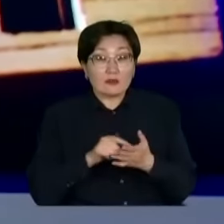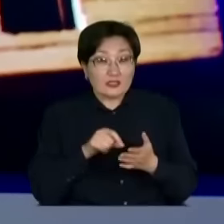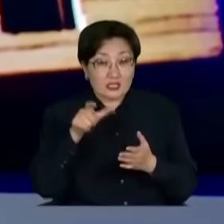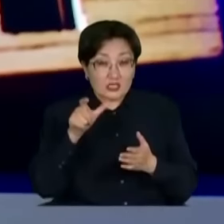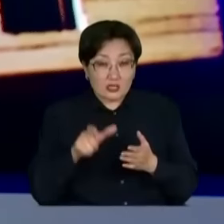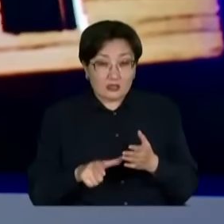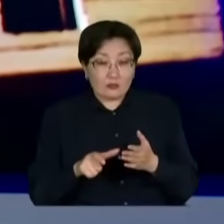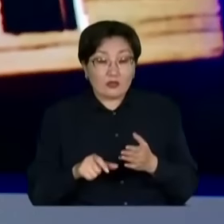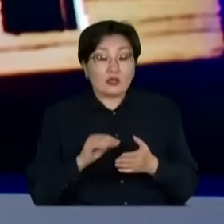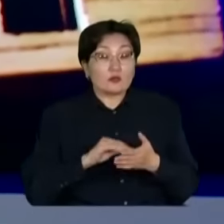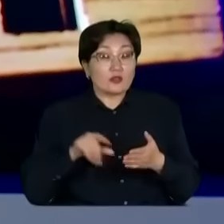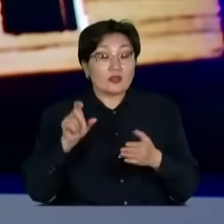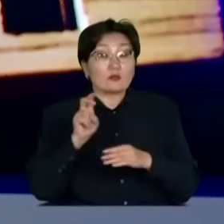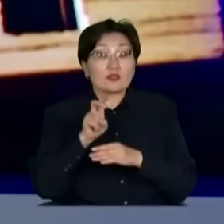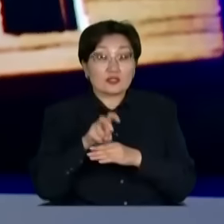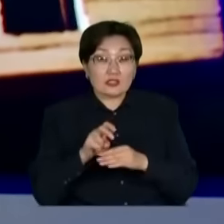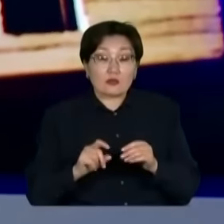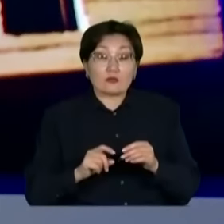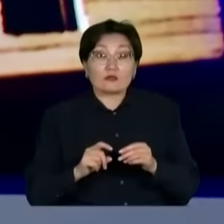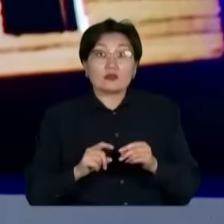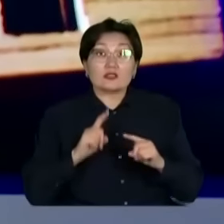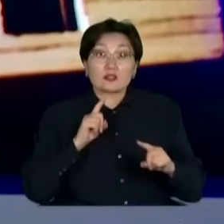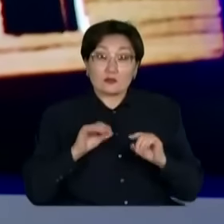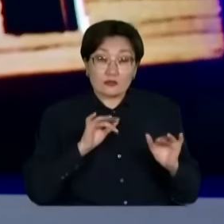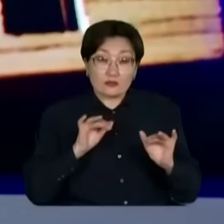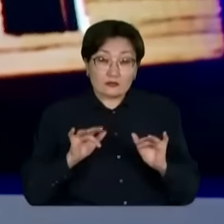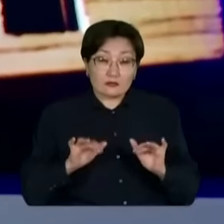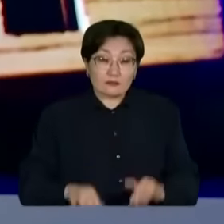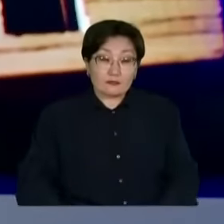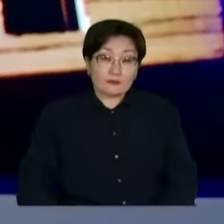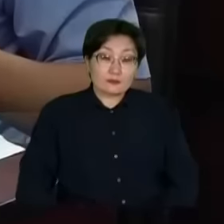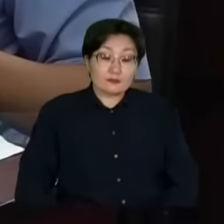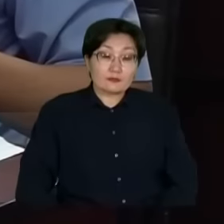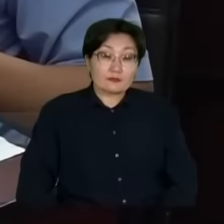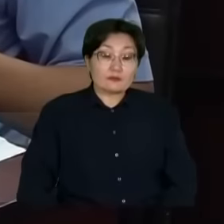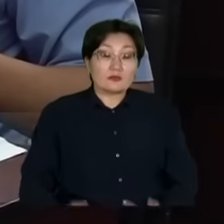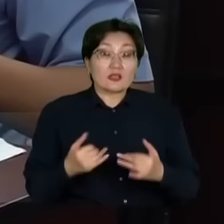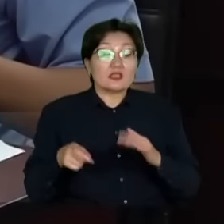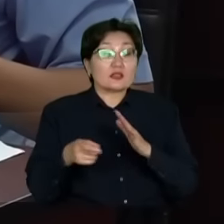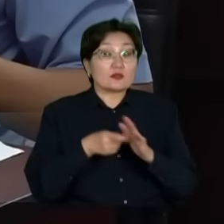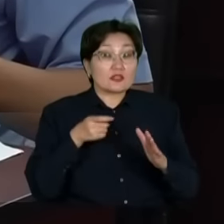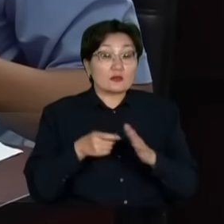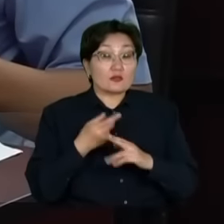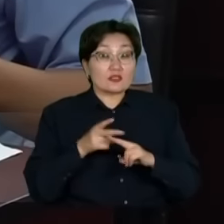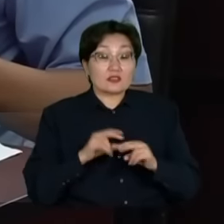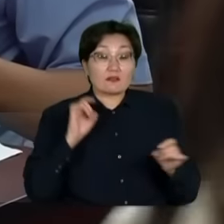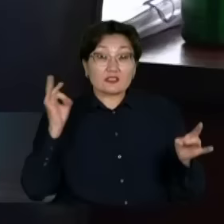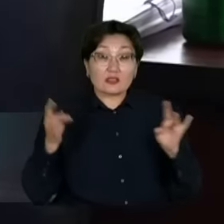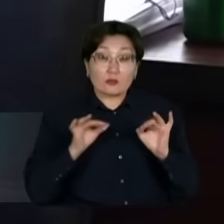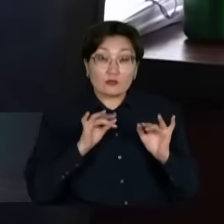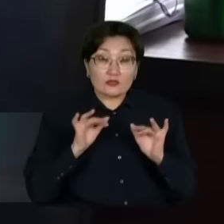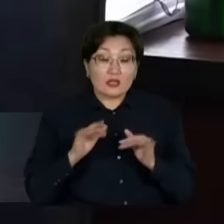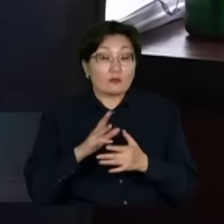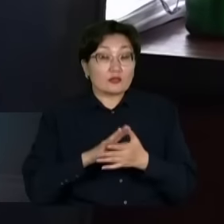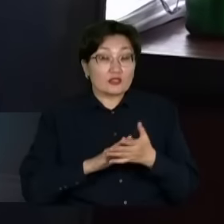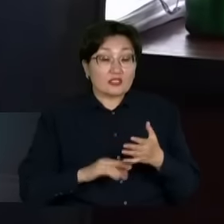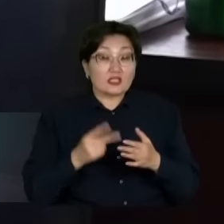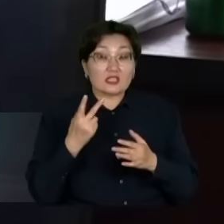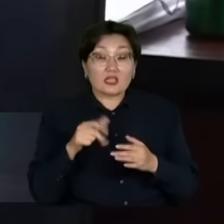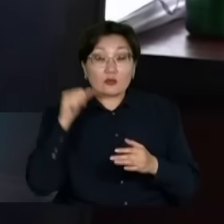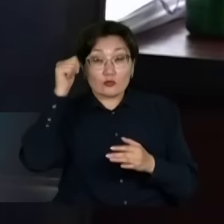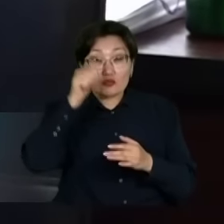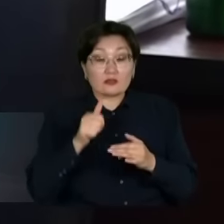Аида иманали побывала на очередном процессе расследование этого резонансного дела продолжалось 3